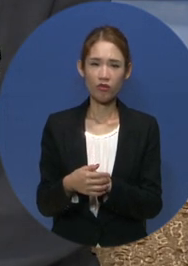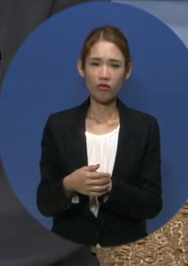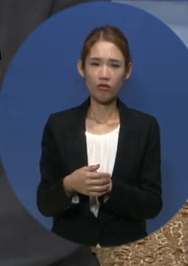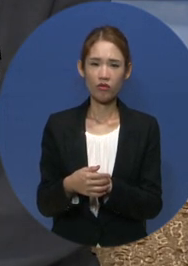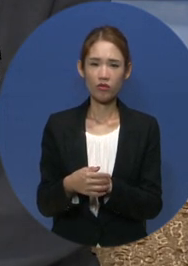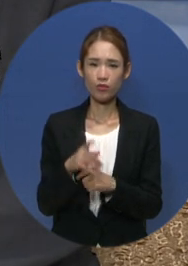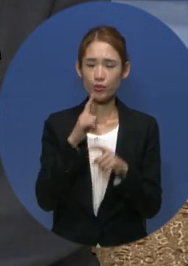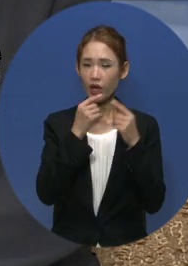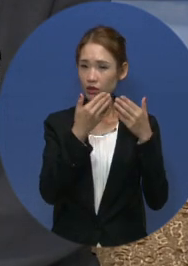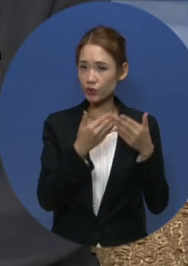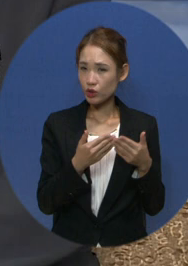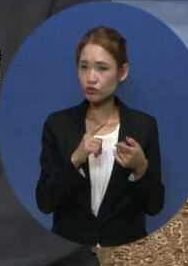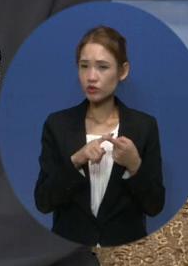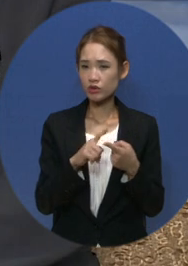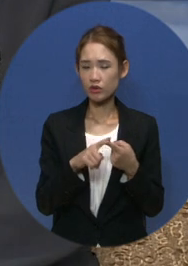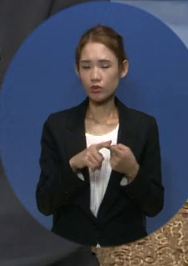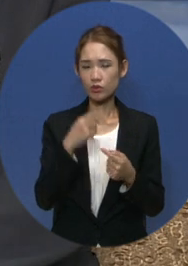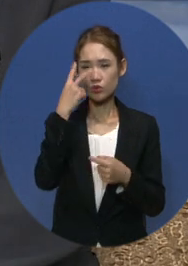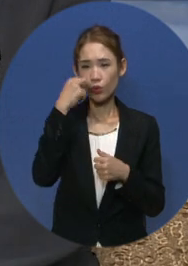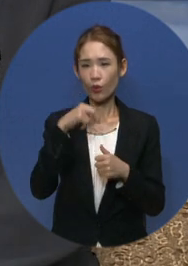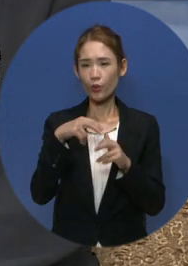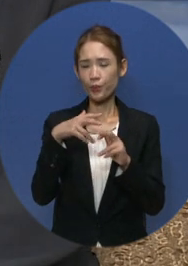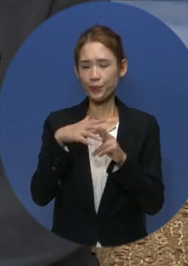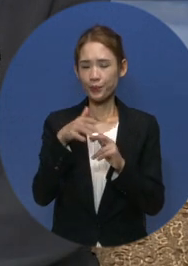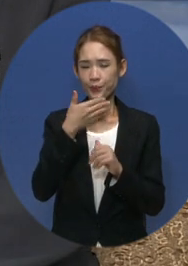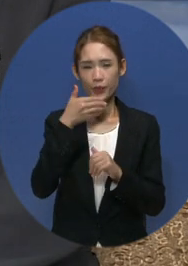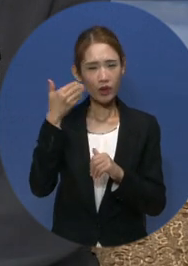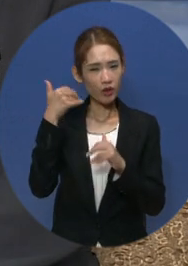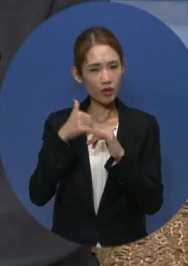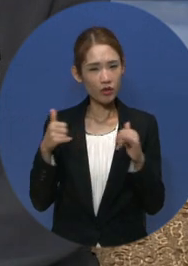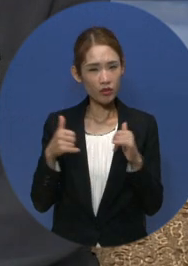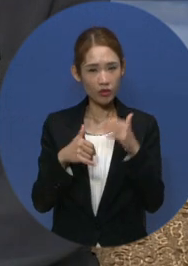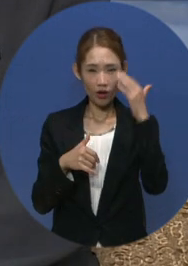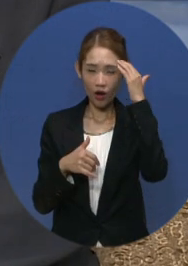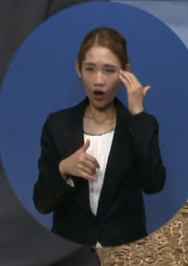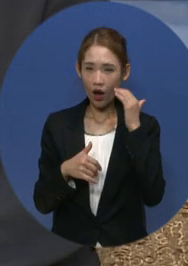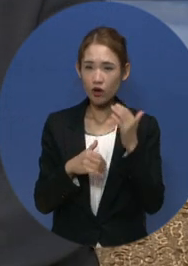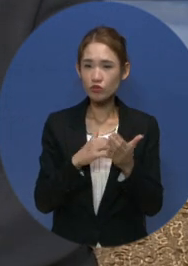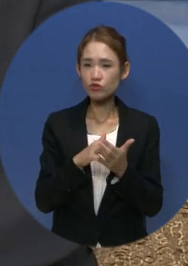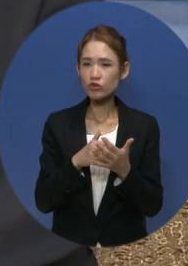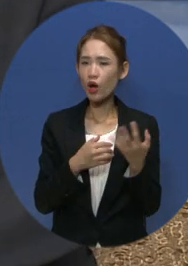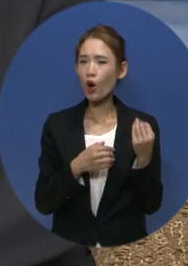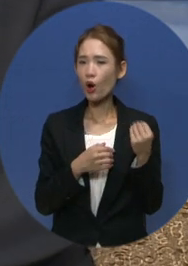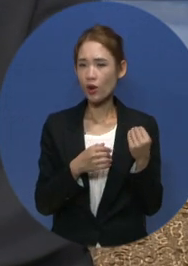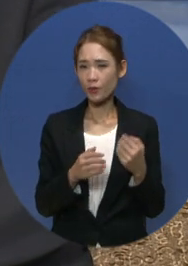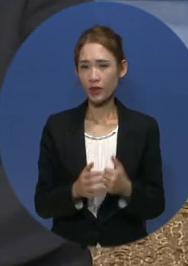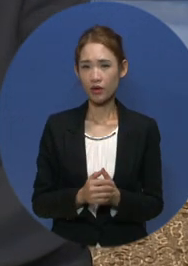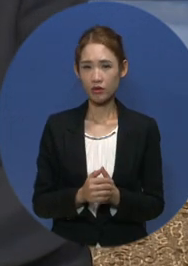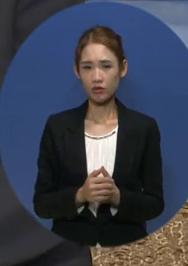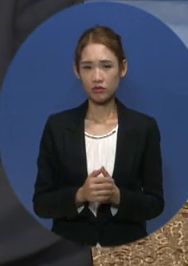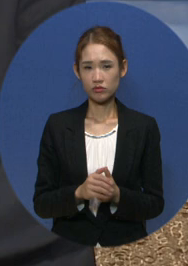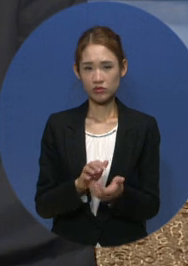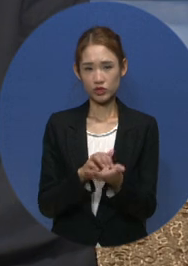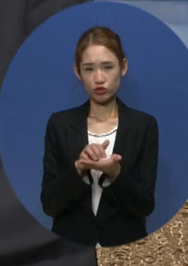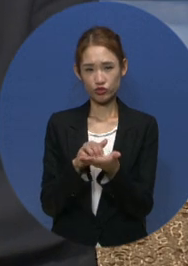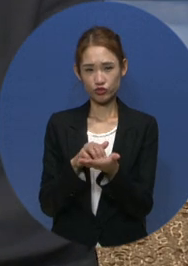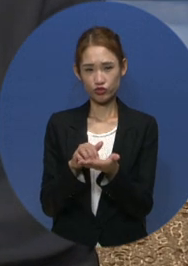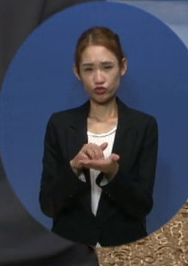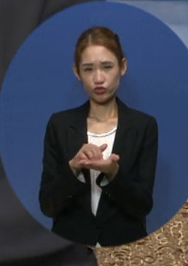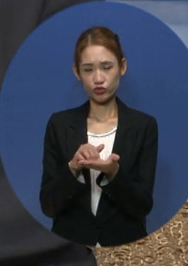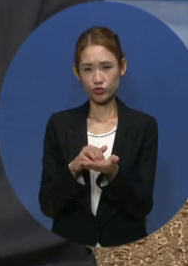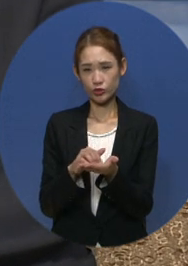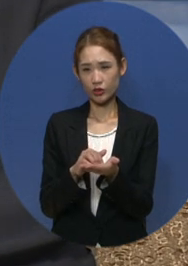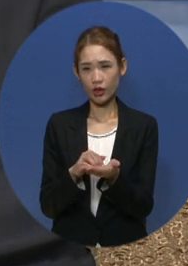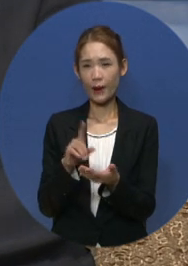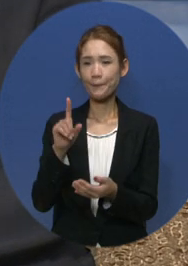이 말씀하신 농맹인 분들이 우리나라에서는 한 어느 정도 비율인가요? 지금 이제 추정 수치인데요. 네. 한